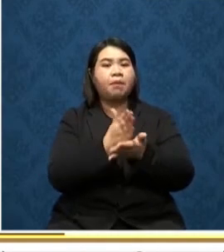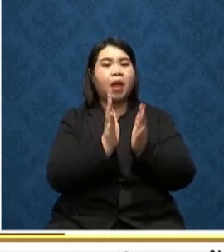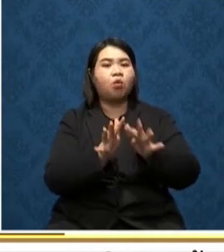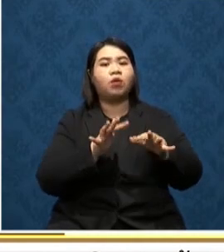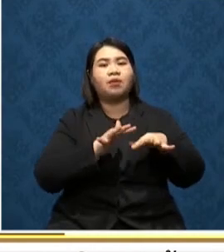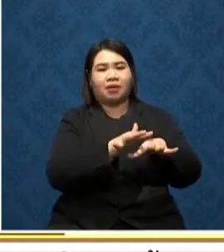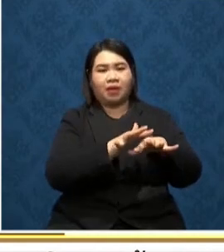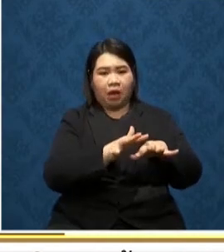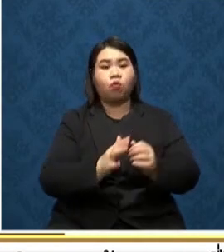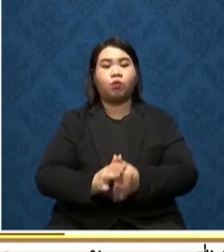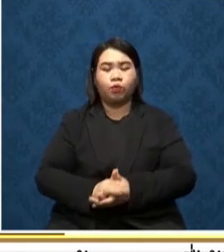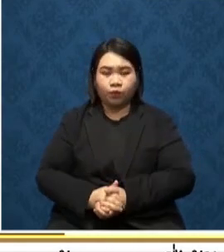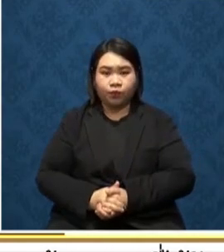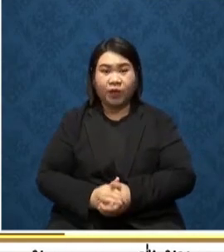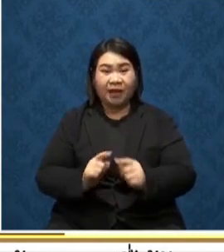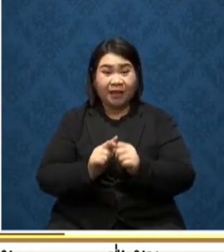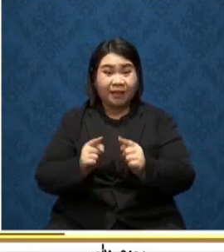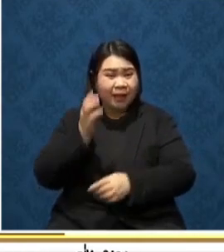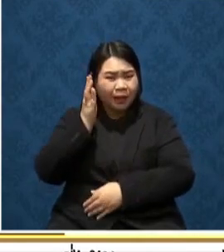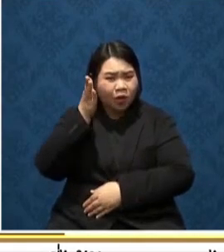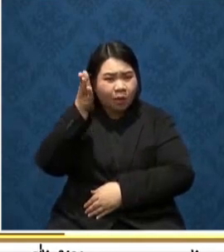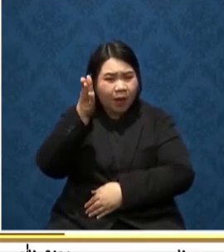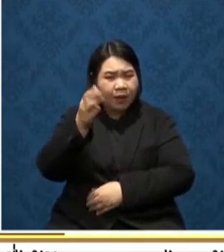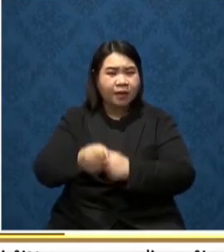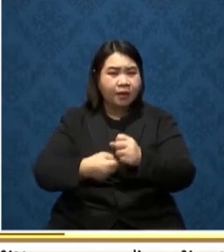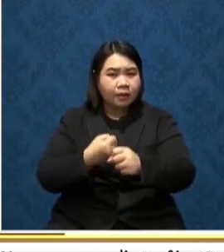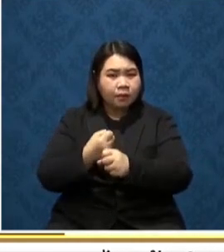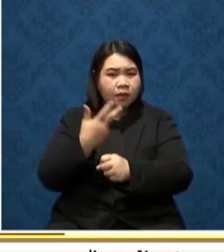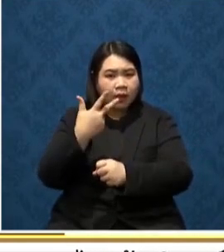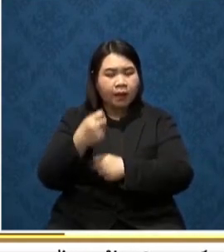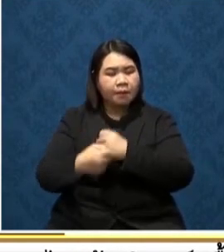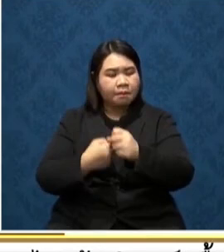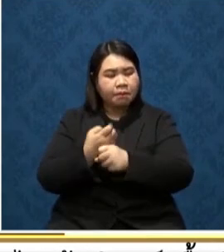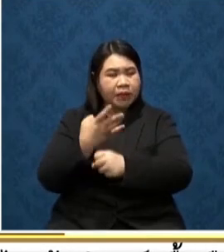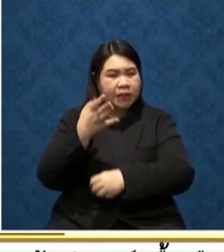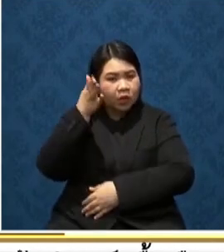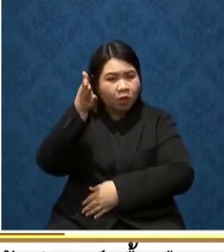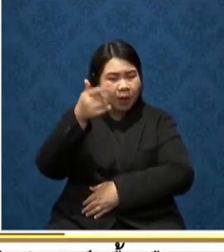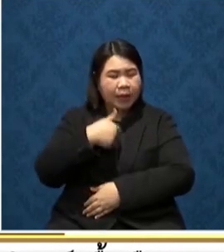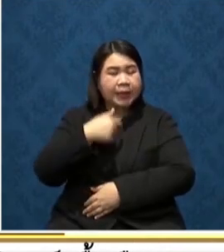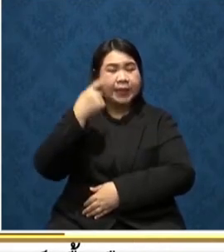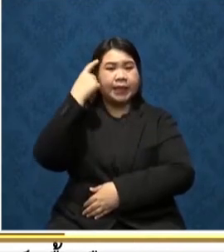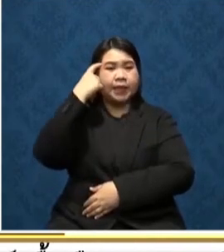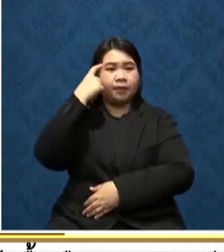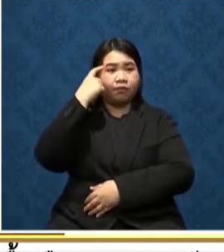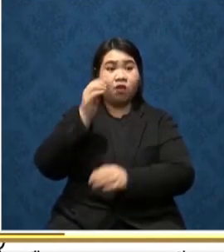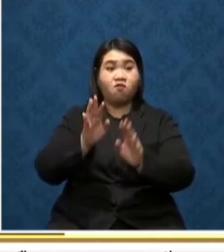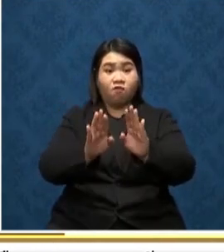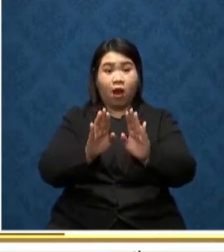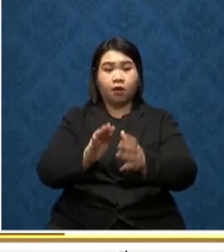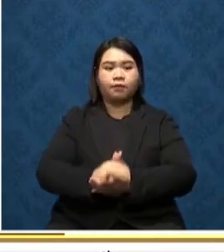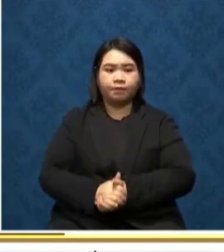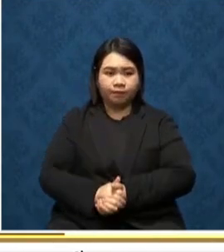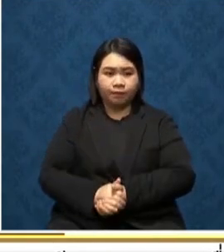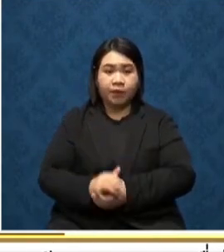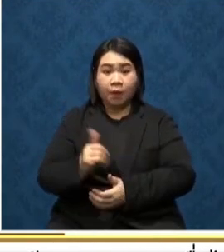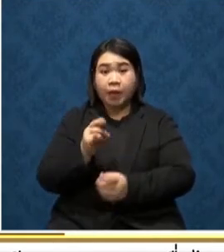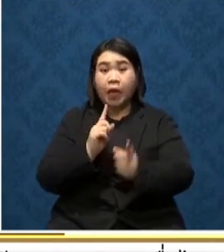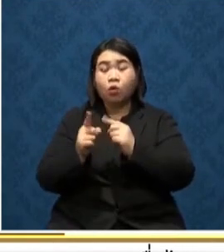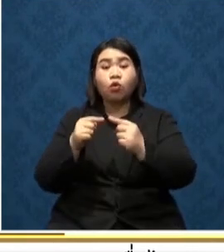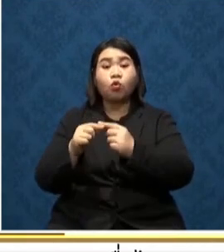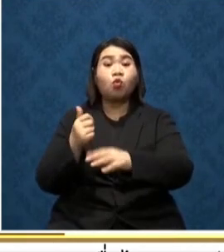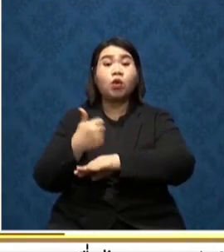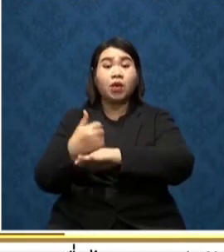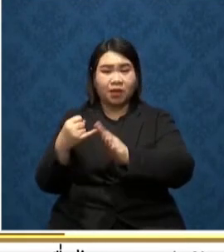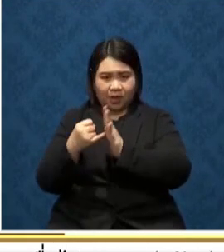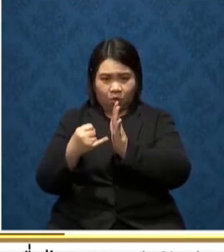ที่เปนโงบศูย์นะครัส่วในอนาคต 3-4 ปครั้หนามีแนวคดอยี้นะครjestัเจอครัผมฝาก orเจอไปดวยเพื่จะพูดขกท่ผู้ว่า